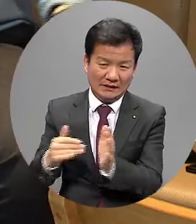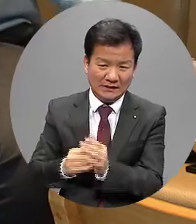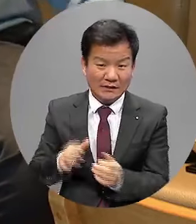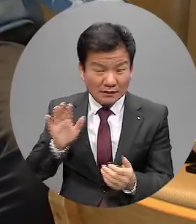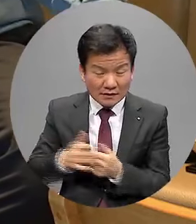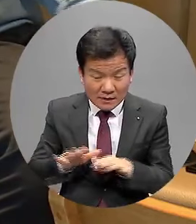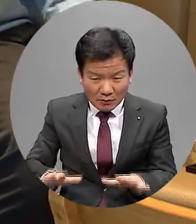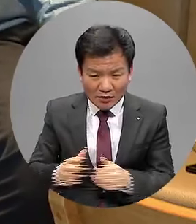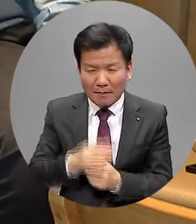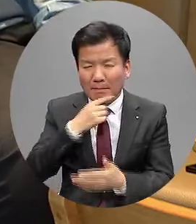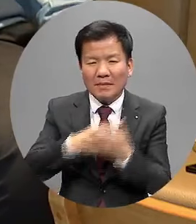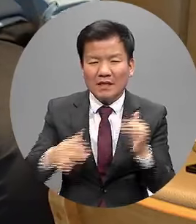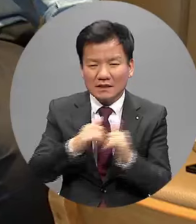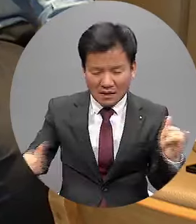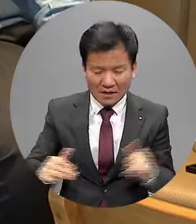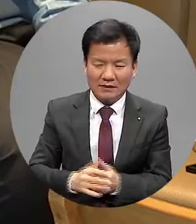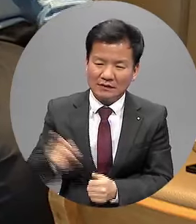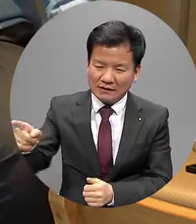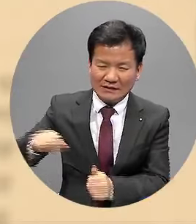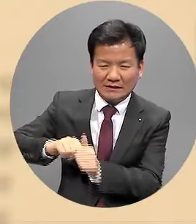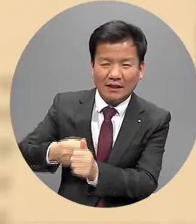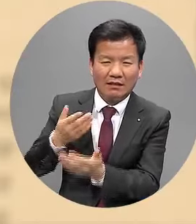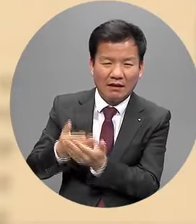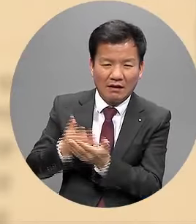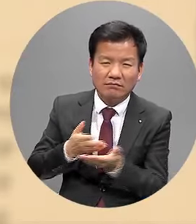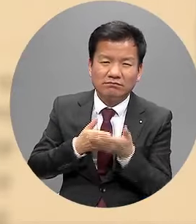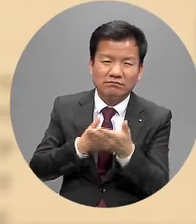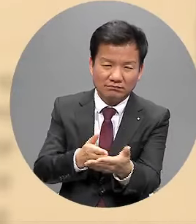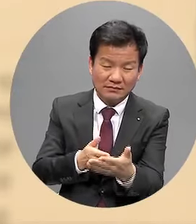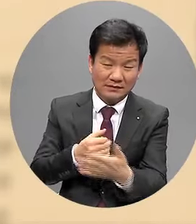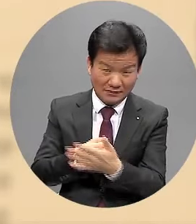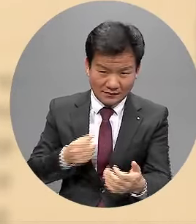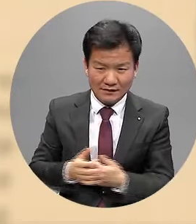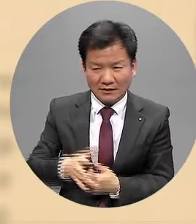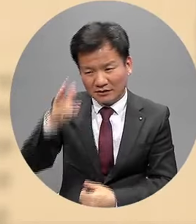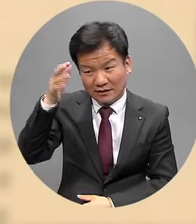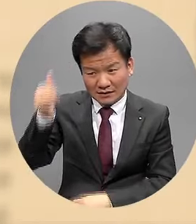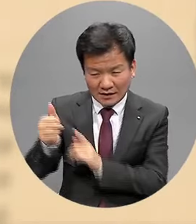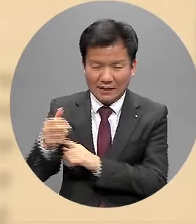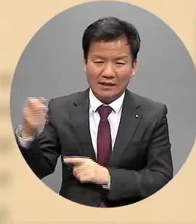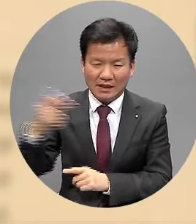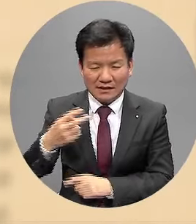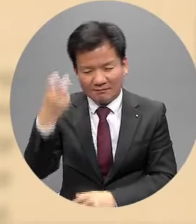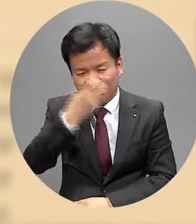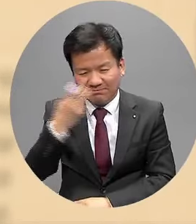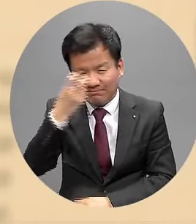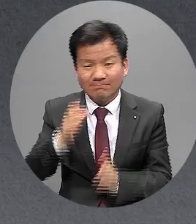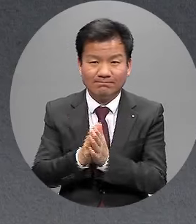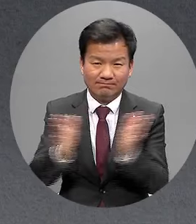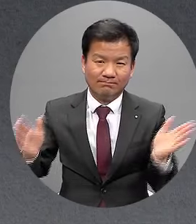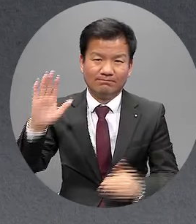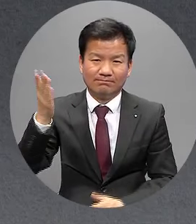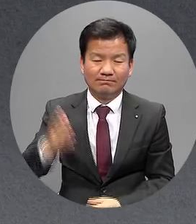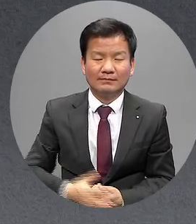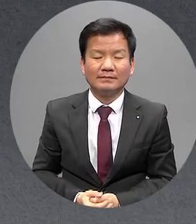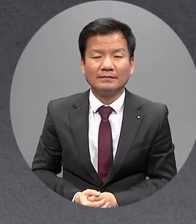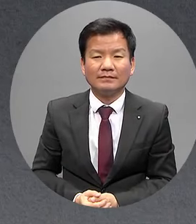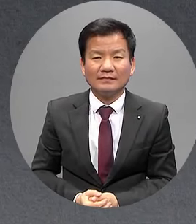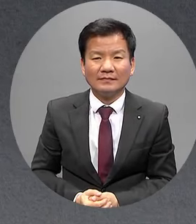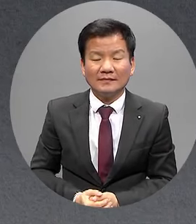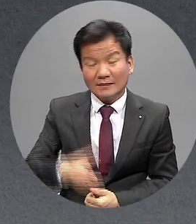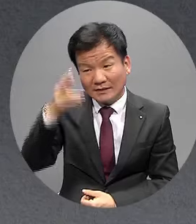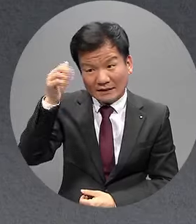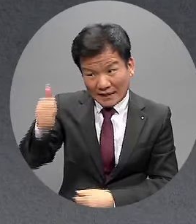하지만 이번에는 피해자가 나서 서장을 징계해달라고 진정서를 냈고 경찰청은 다시 감찰에 착수했습니다. 이에 대해